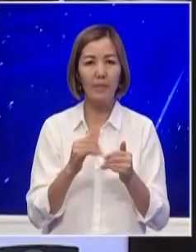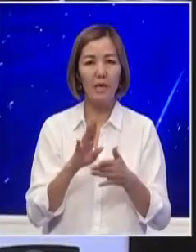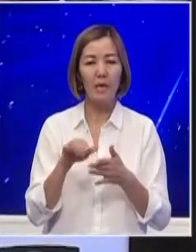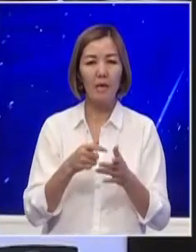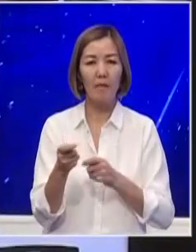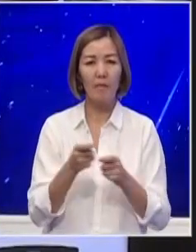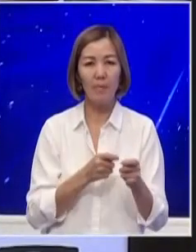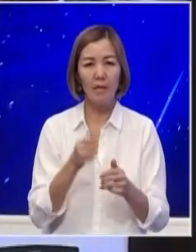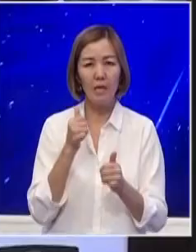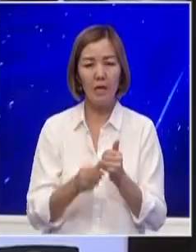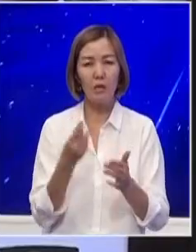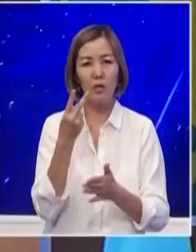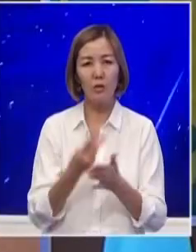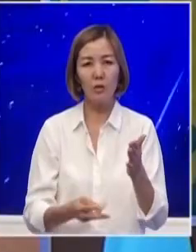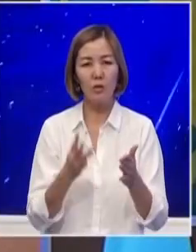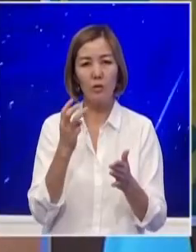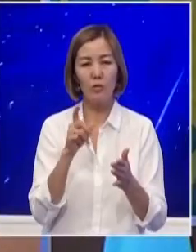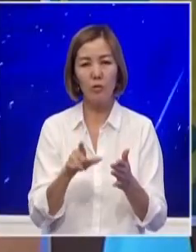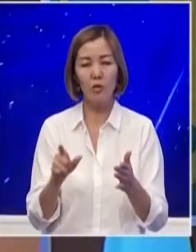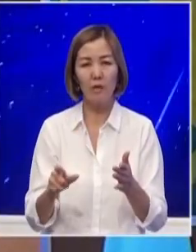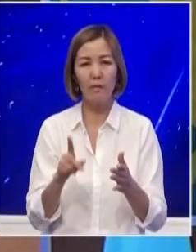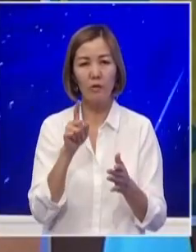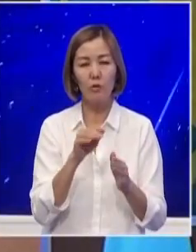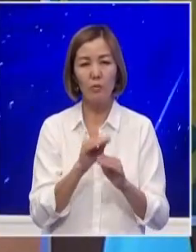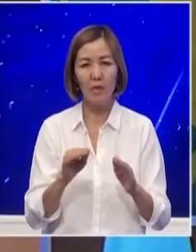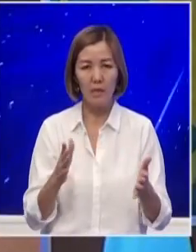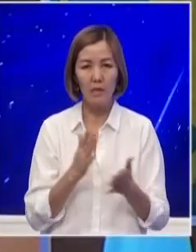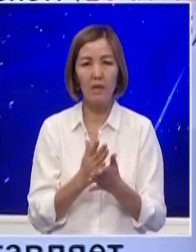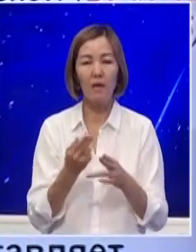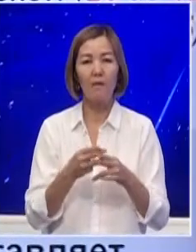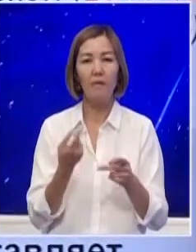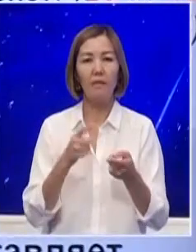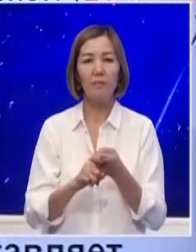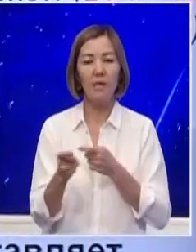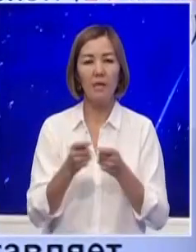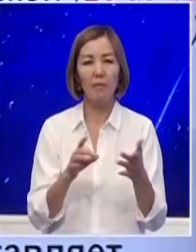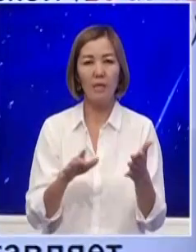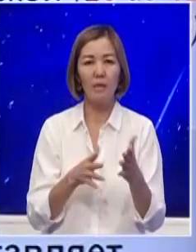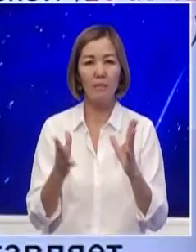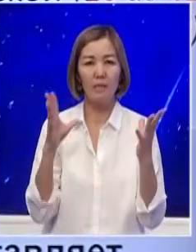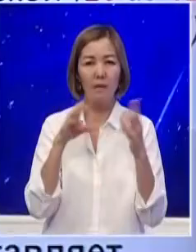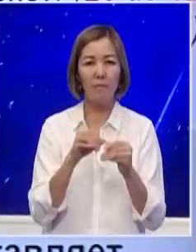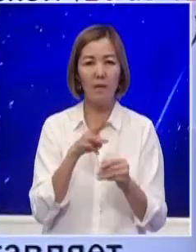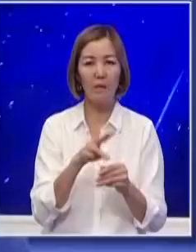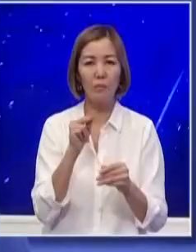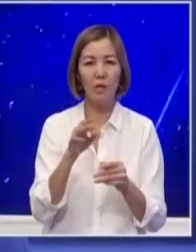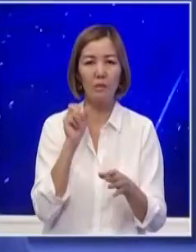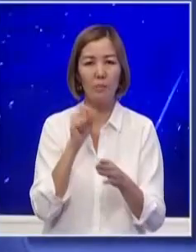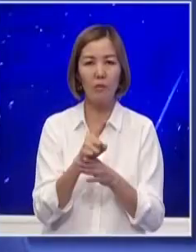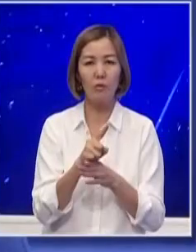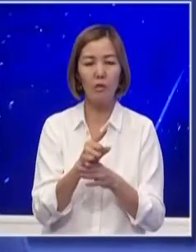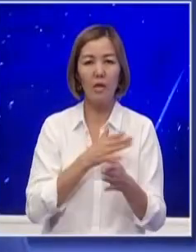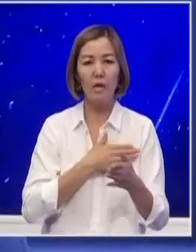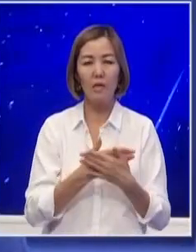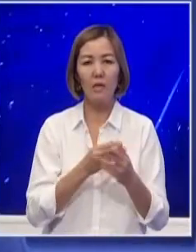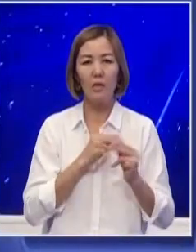республике ежегодно тонн порядка 300 человек, из них около 100 дети. В этой связи акиматам регионов совместно с МЧС поручено активизировать работу